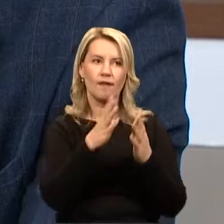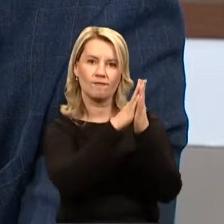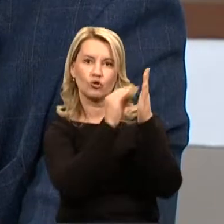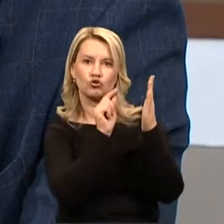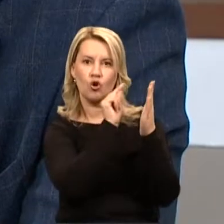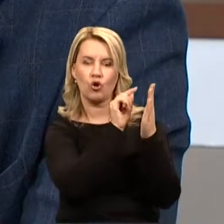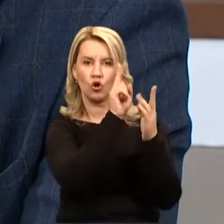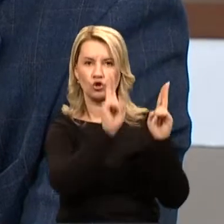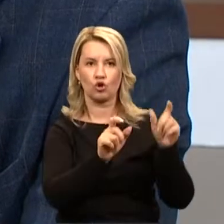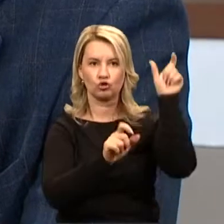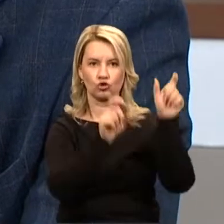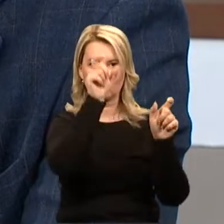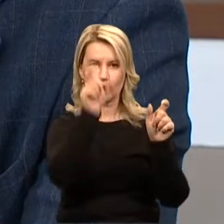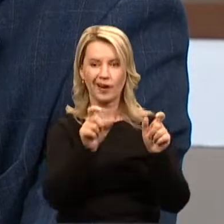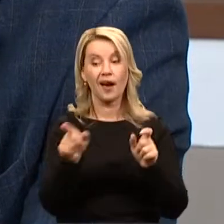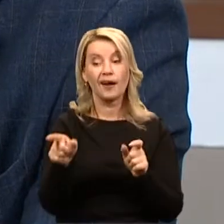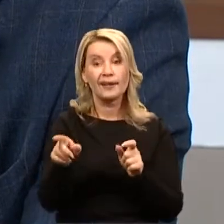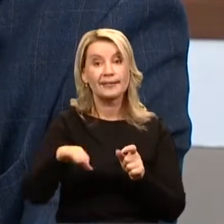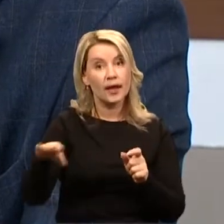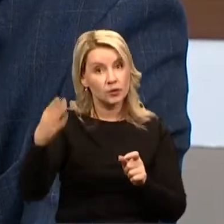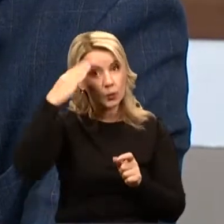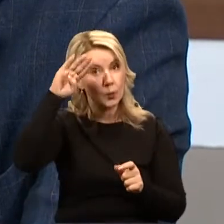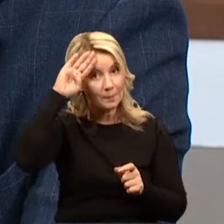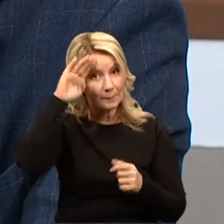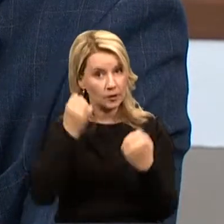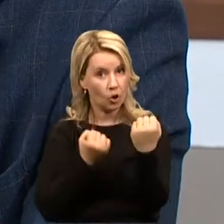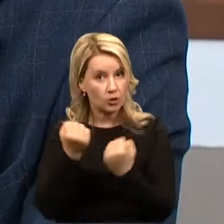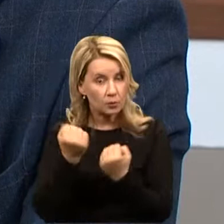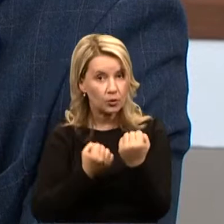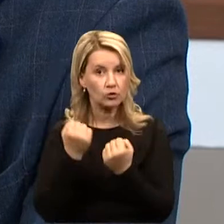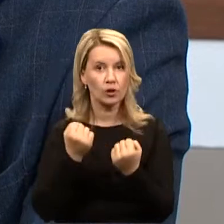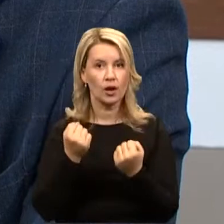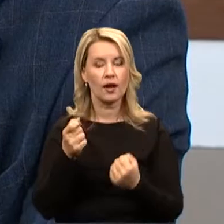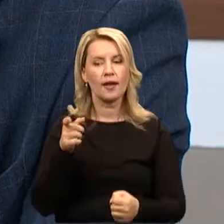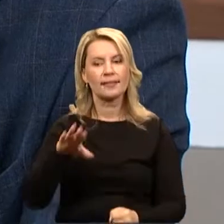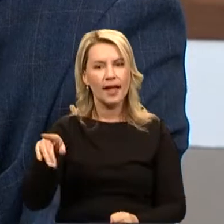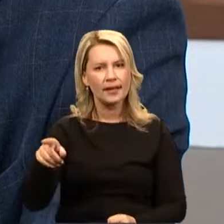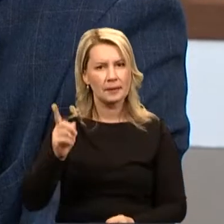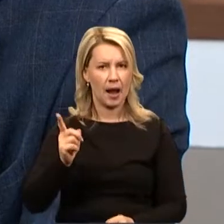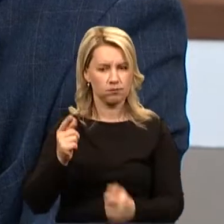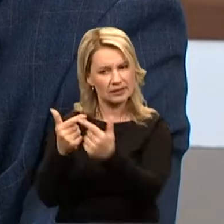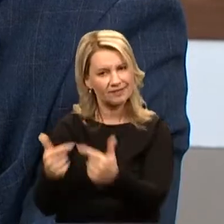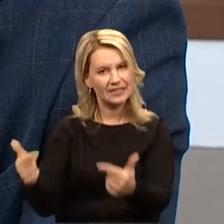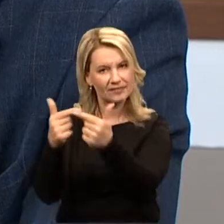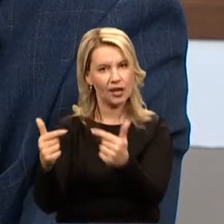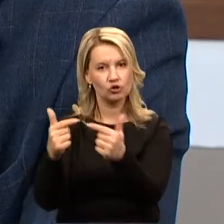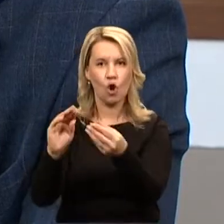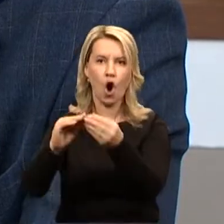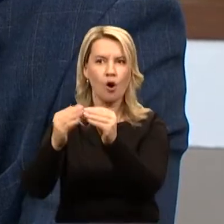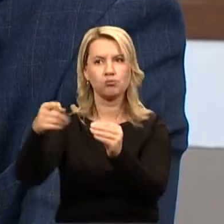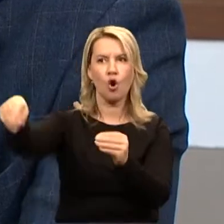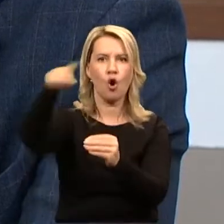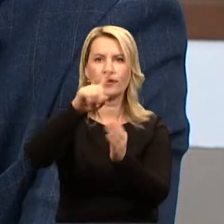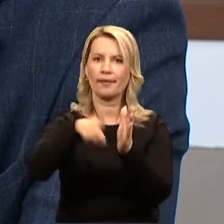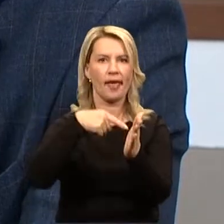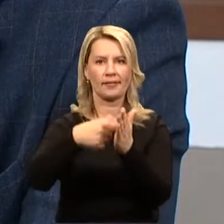jak ty děti se k penězům chovají. Určitě by děti měly vědět, že není všechno zadarmo a že když rodič vybírá peníze